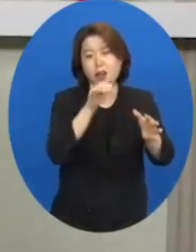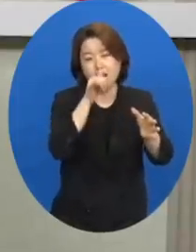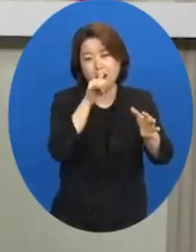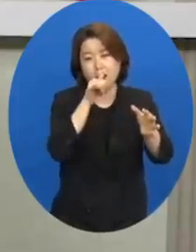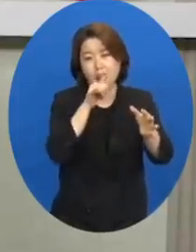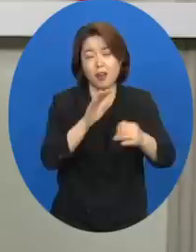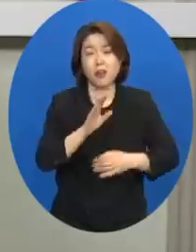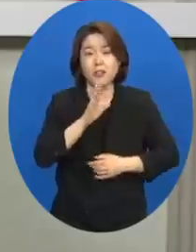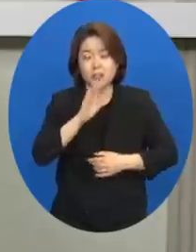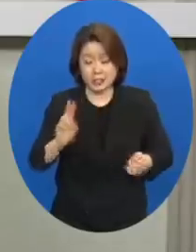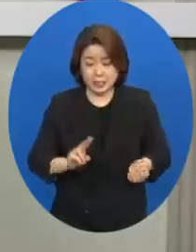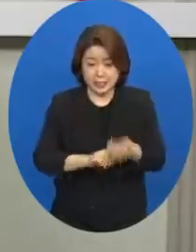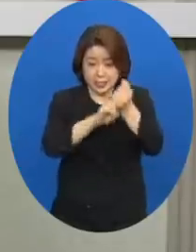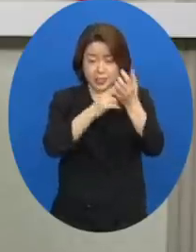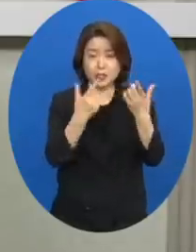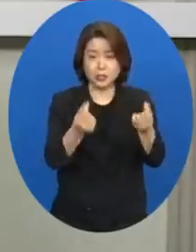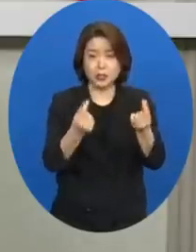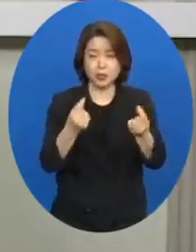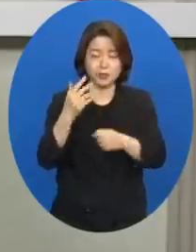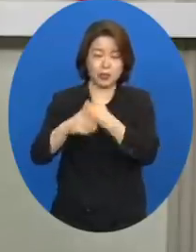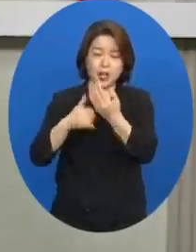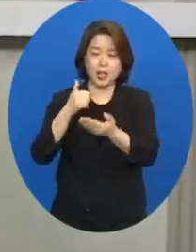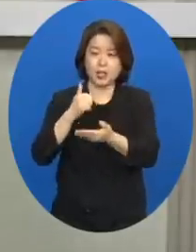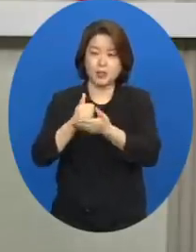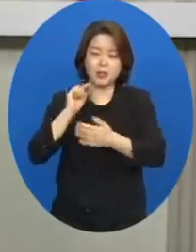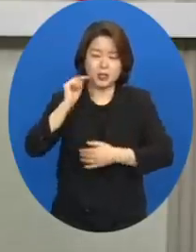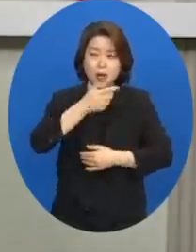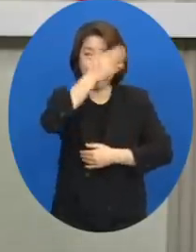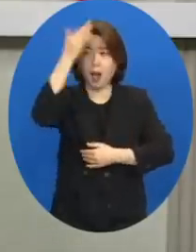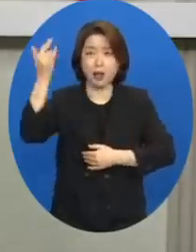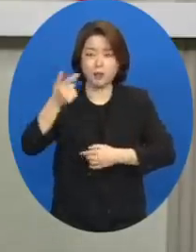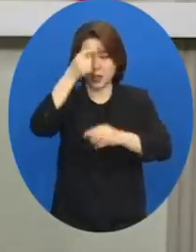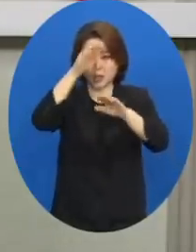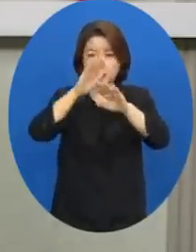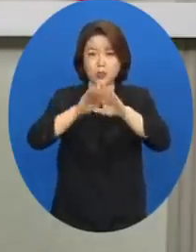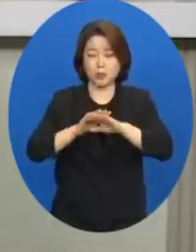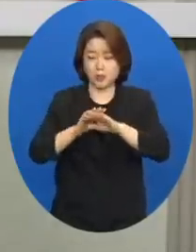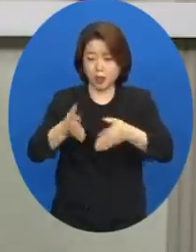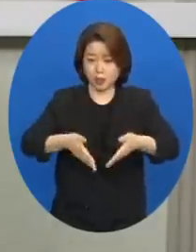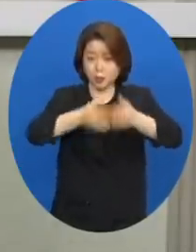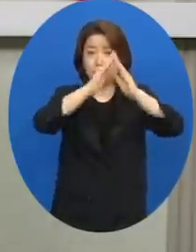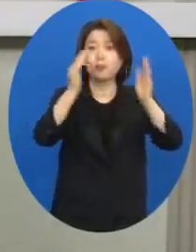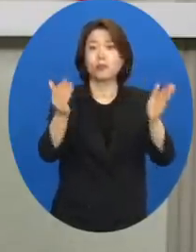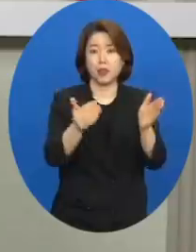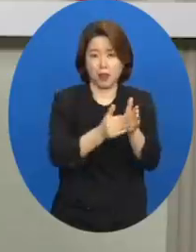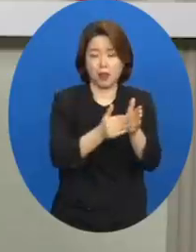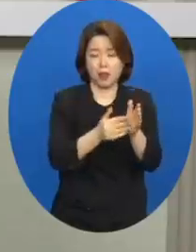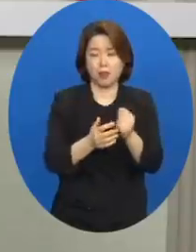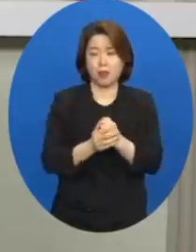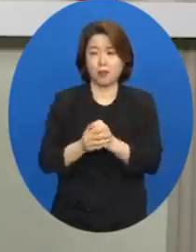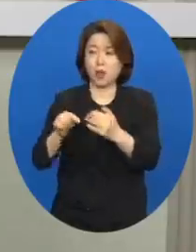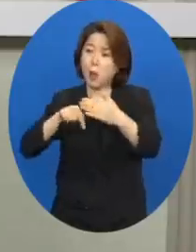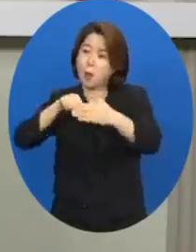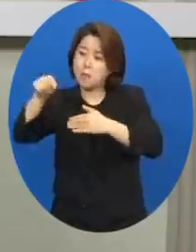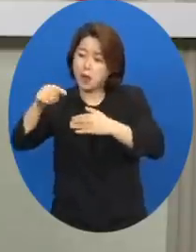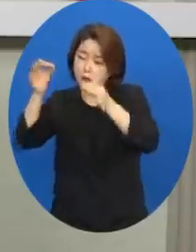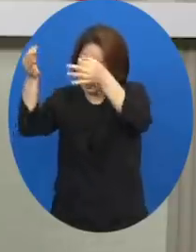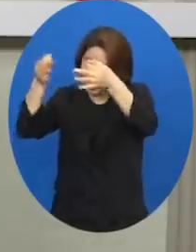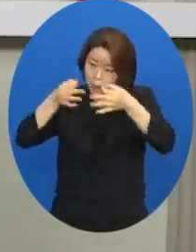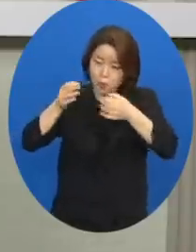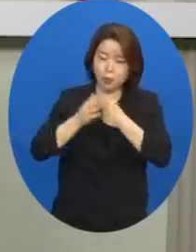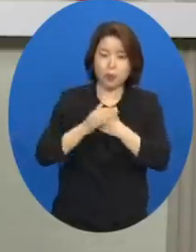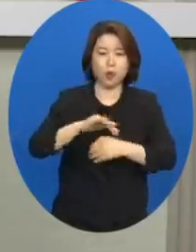하나님이 아름다운 예배당을 주셨습니다 그런데 외부에서 자꾸 우리 교회 예배당을